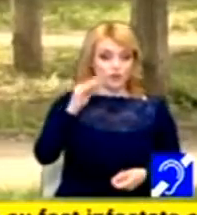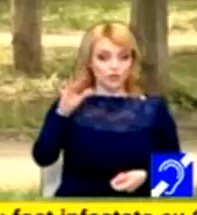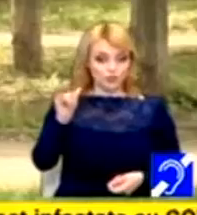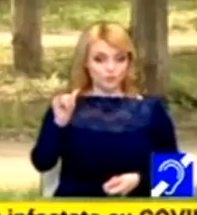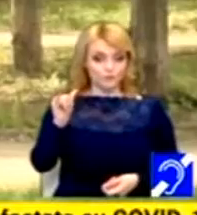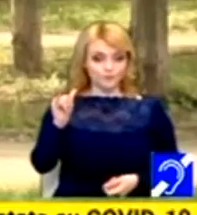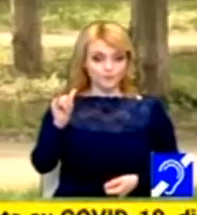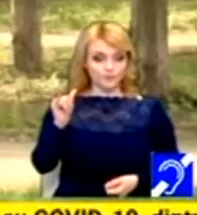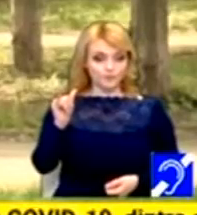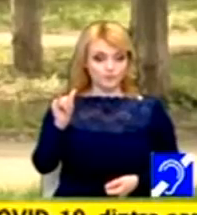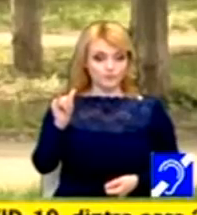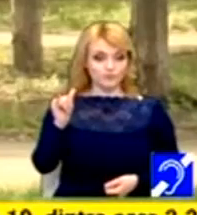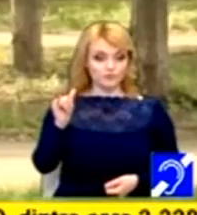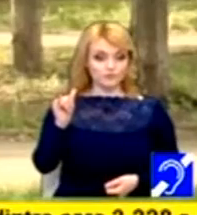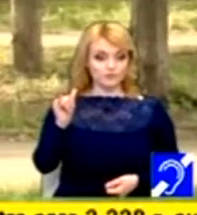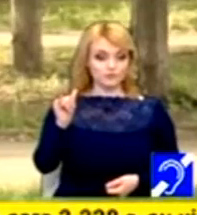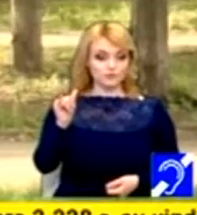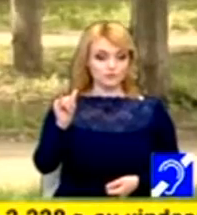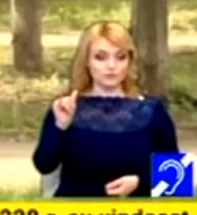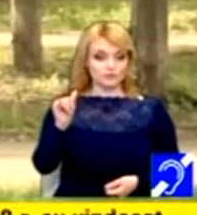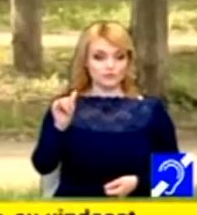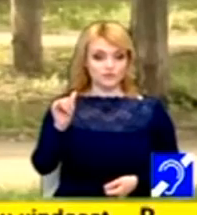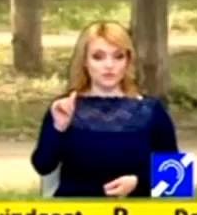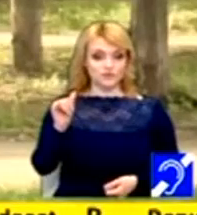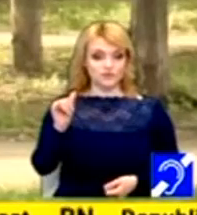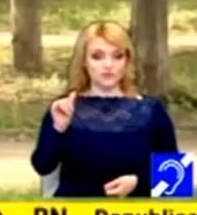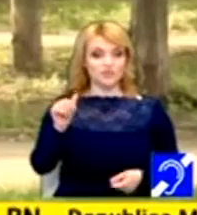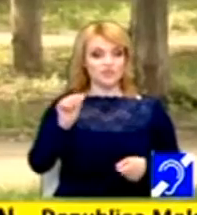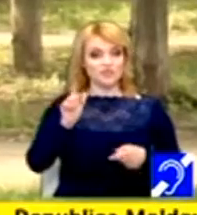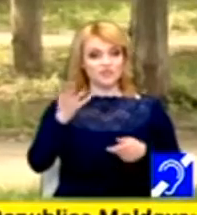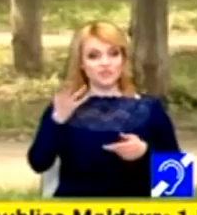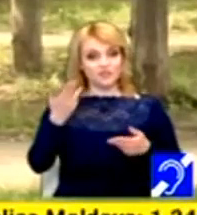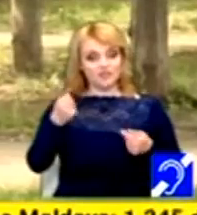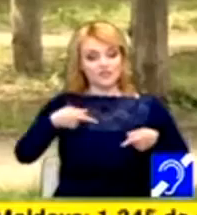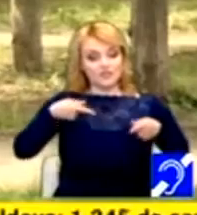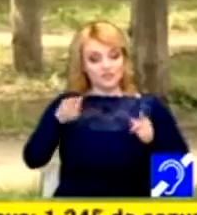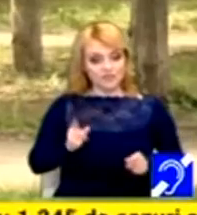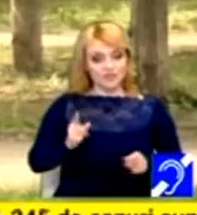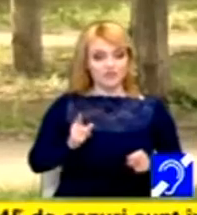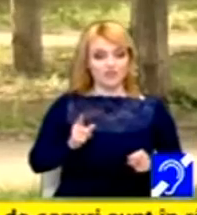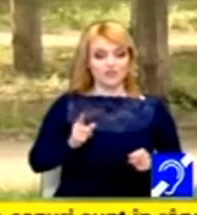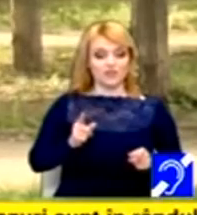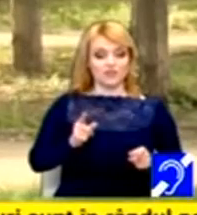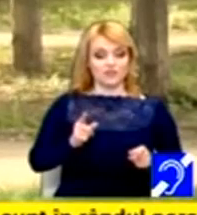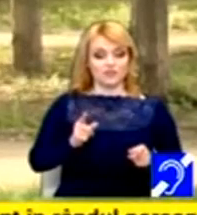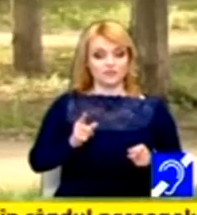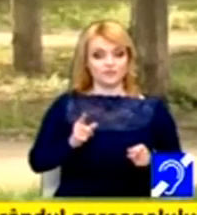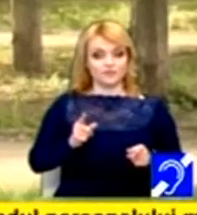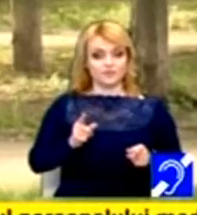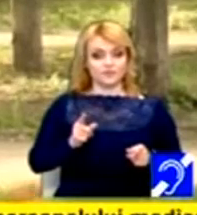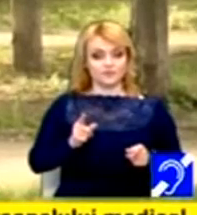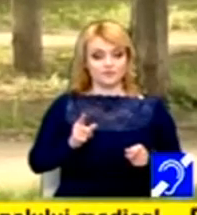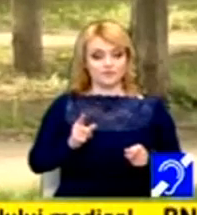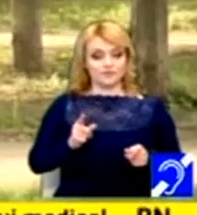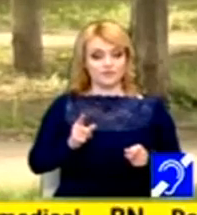care vor ei să-l conceapă să fie, într-adevăr, unul tehnocrat, unul cu un